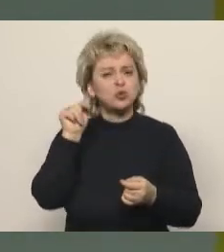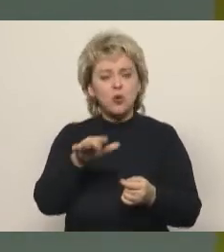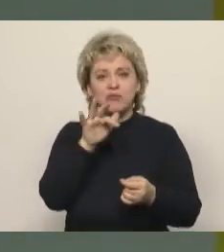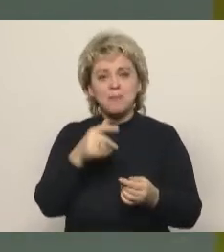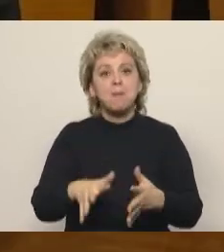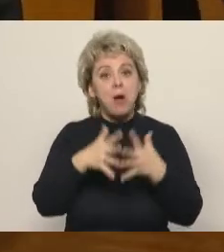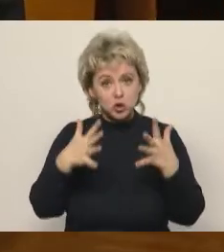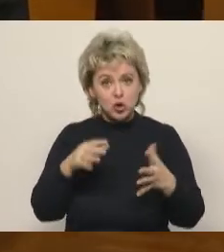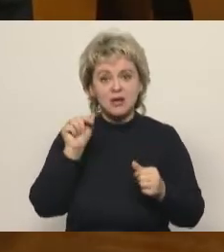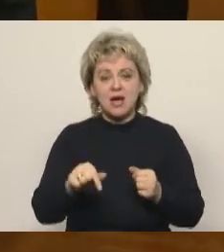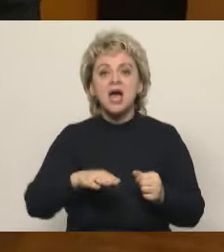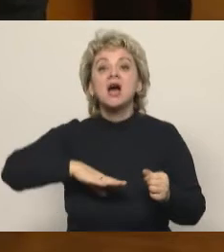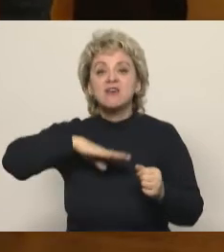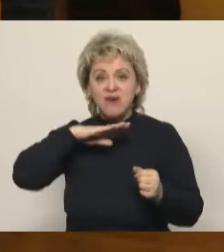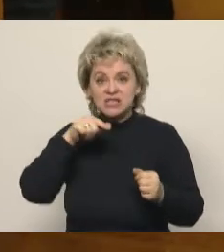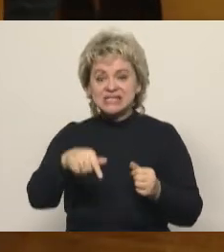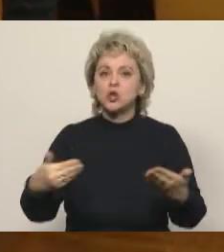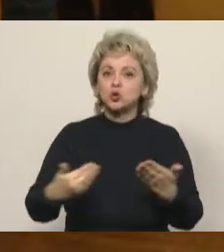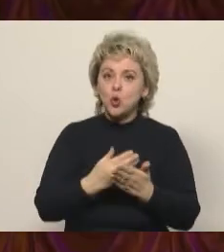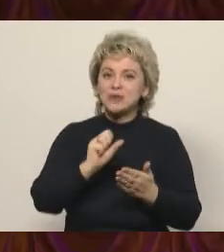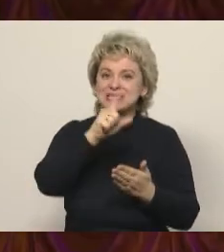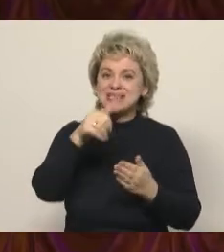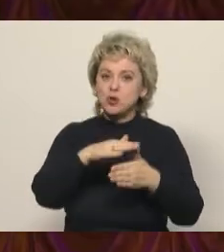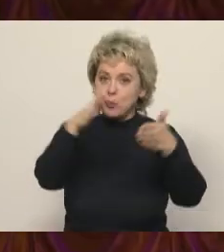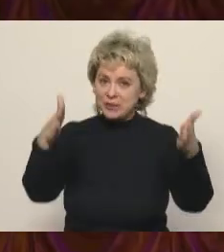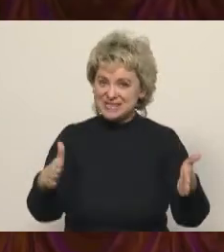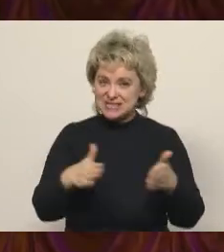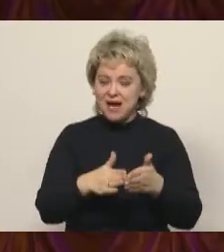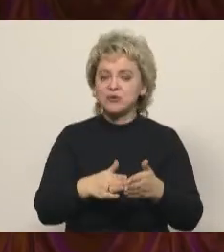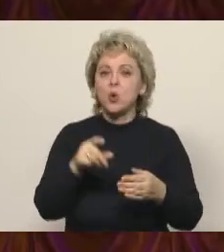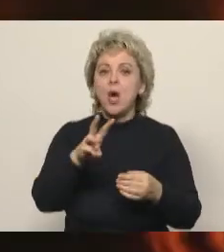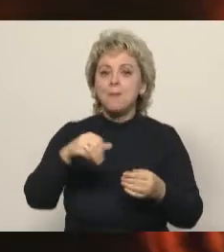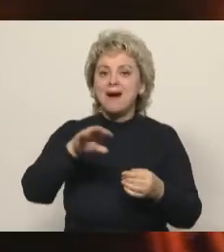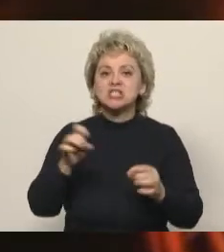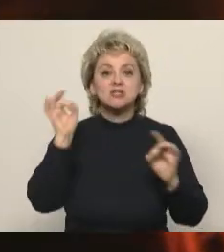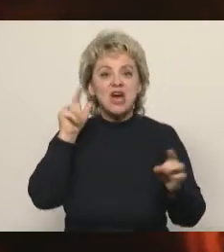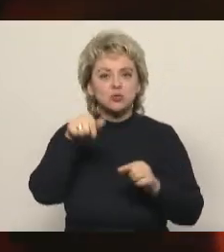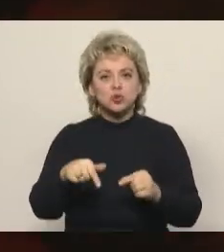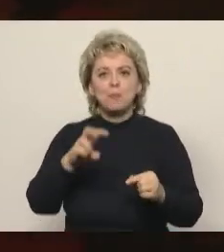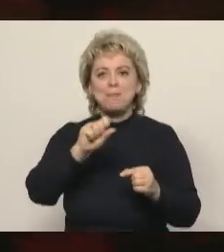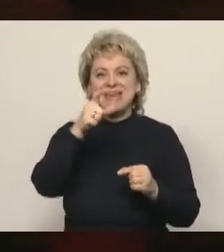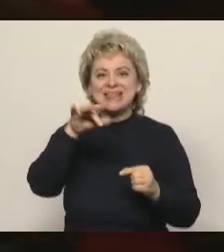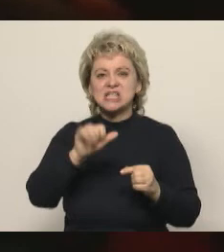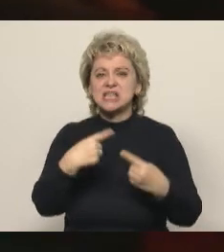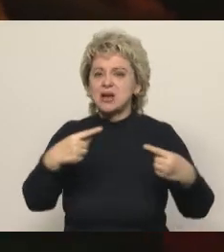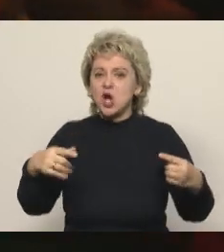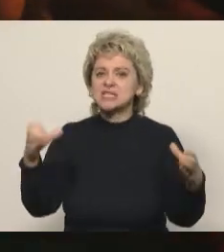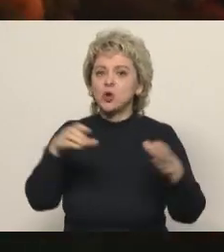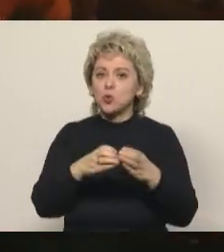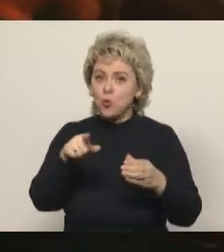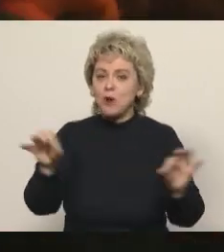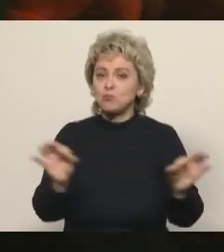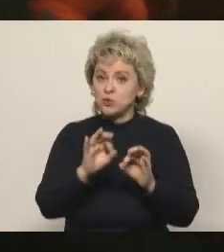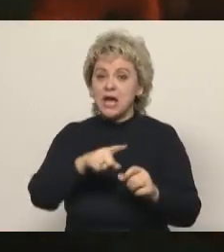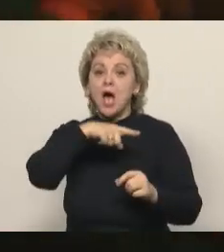временам невероятную. Хватило даже на новую стереоприставку. С маяка сразу зазвучали Битлз, Смоки, Пинк Флойд,